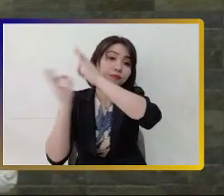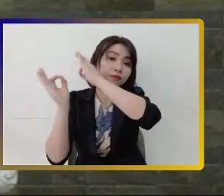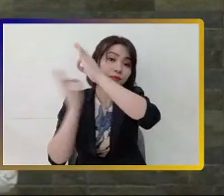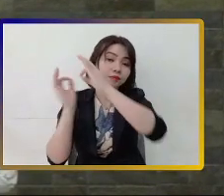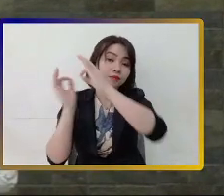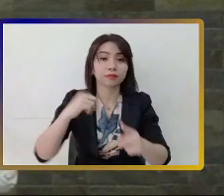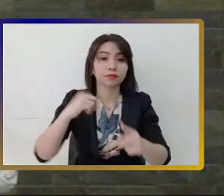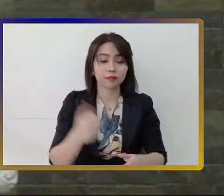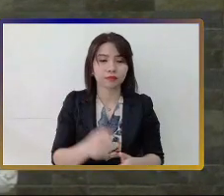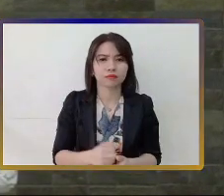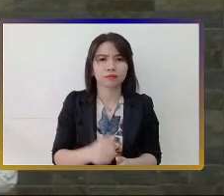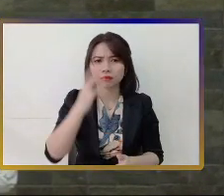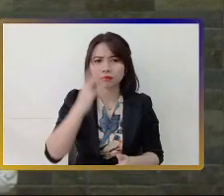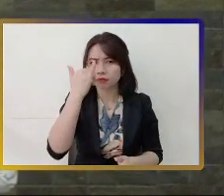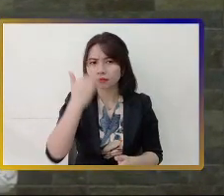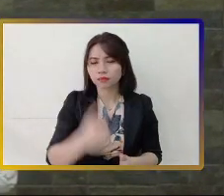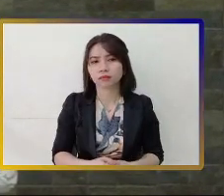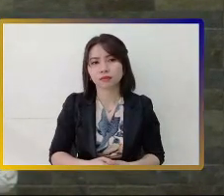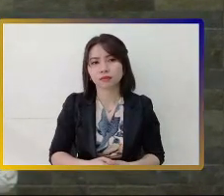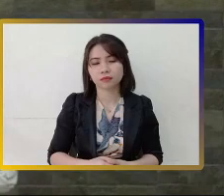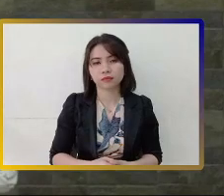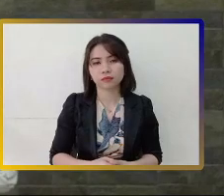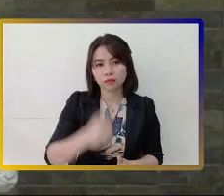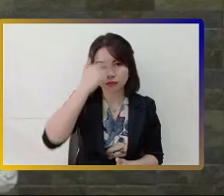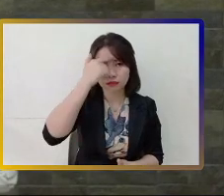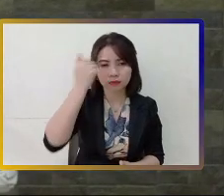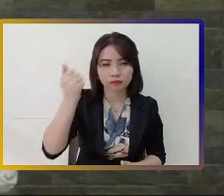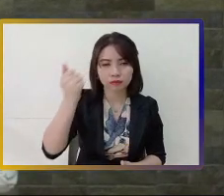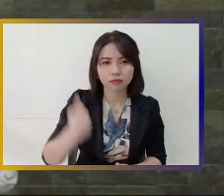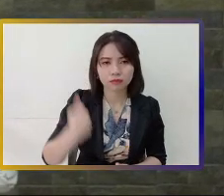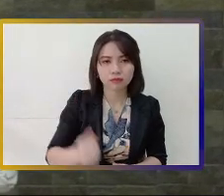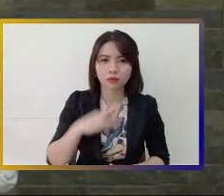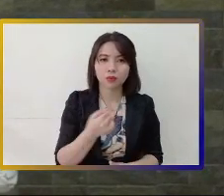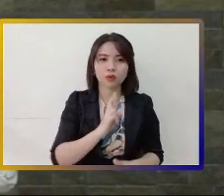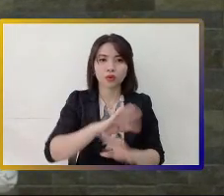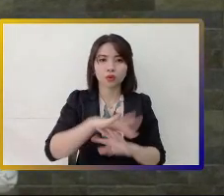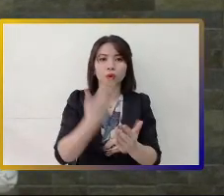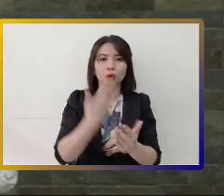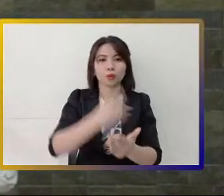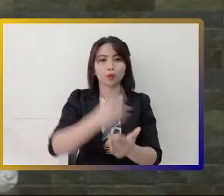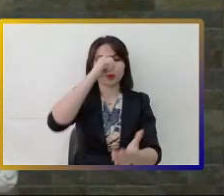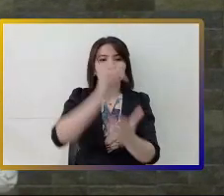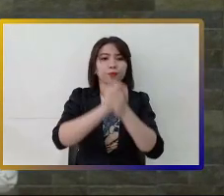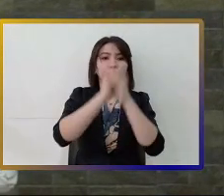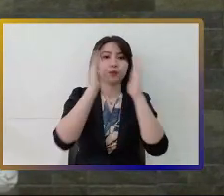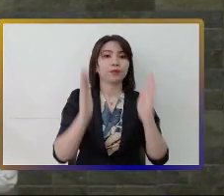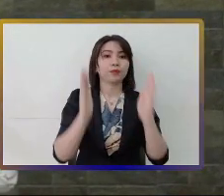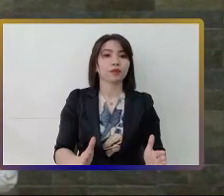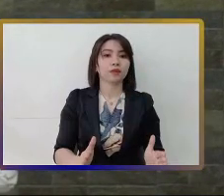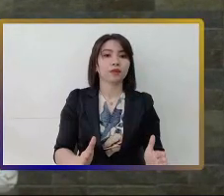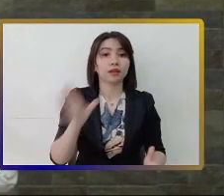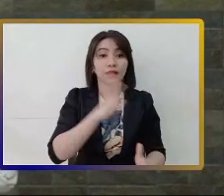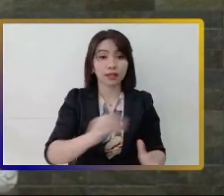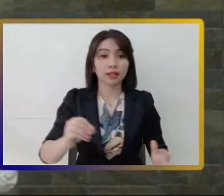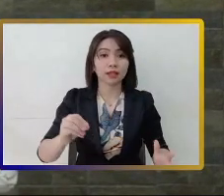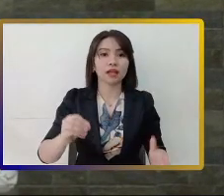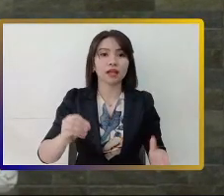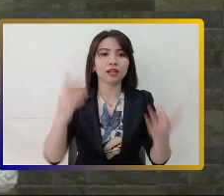Why is that? Because we are delivered and recovered.